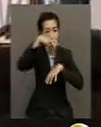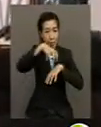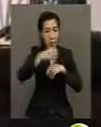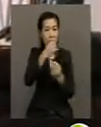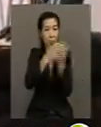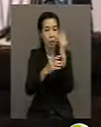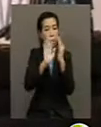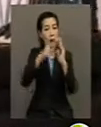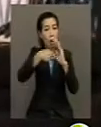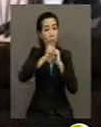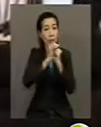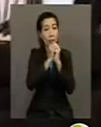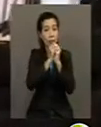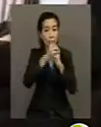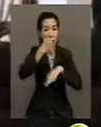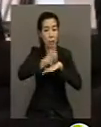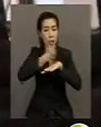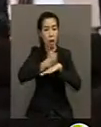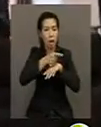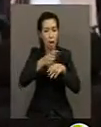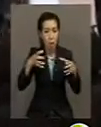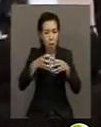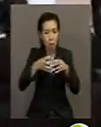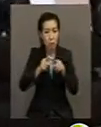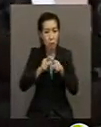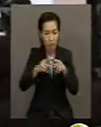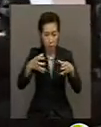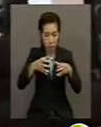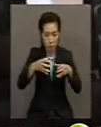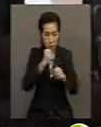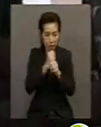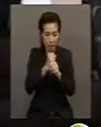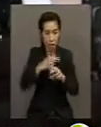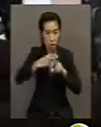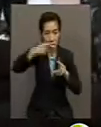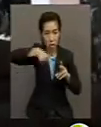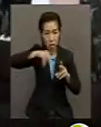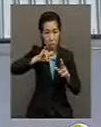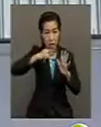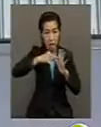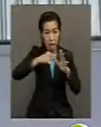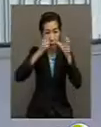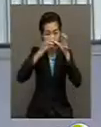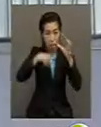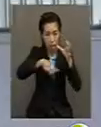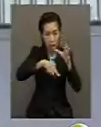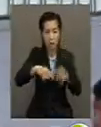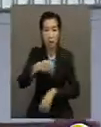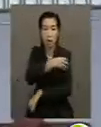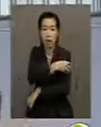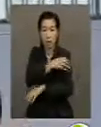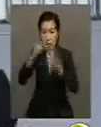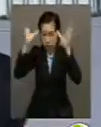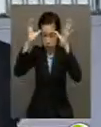รักษ์ที่1ปราจีนบุรีซึ่งก็เป็นหัวหน้าชุดพญาเสือนะครับพร้อมกับเจ้าหน้าที่จากกรมอุทยานแห่งชาติสัตว์ป่าและพันธุ์พื